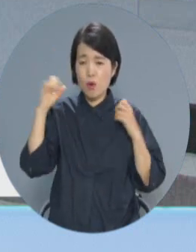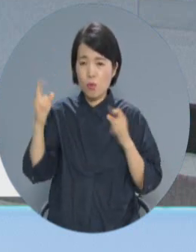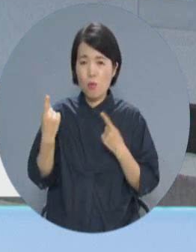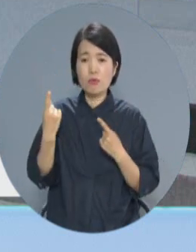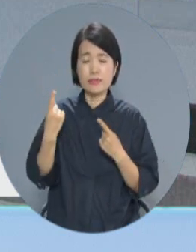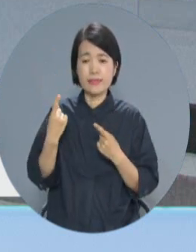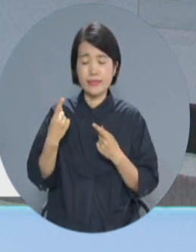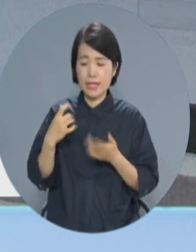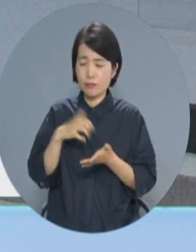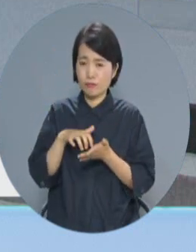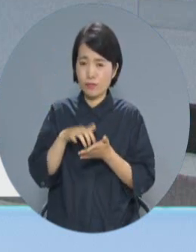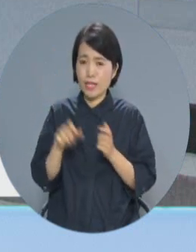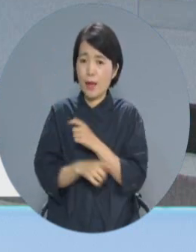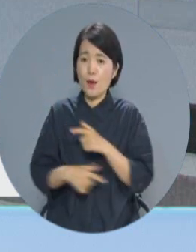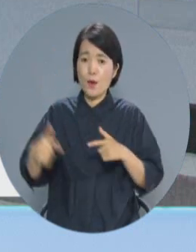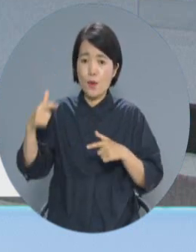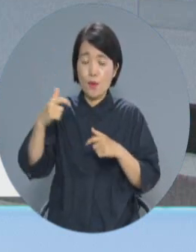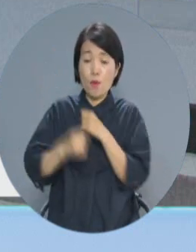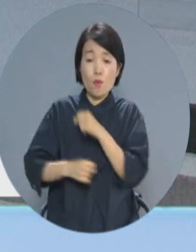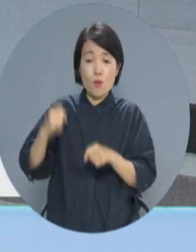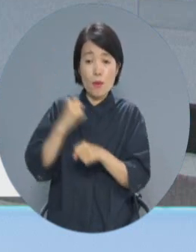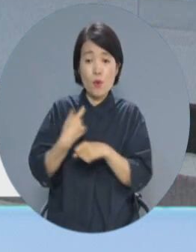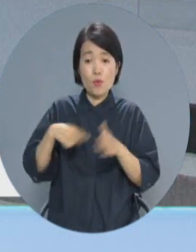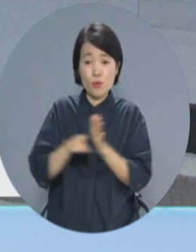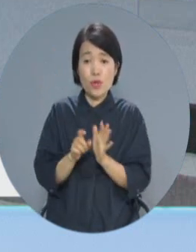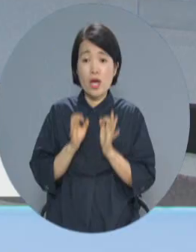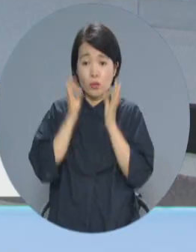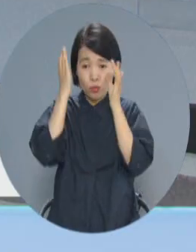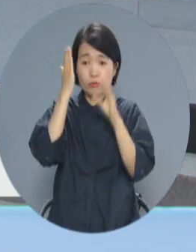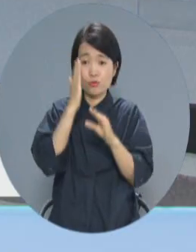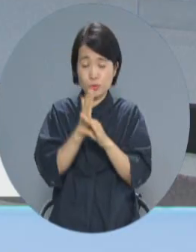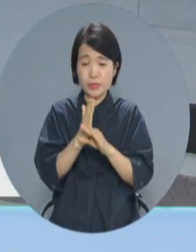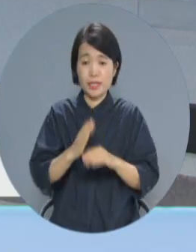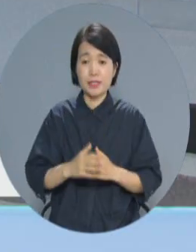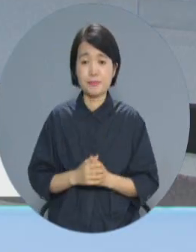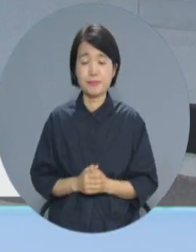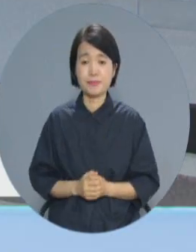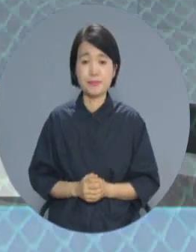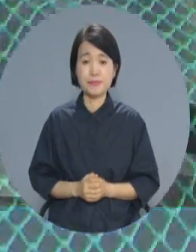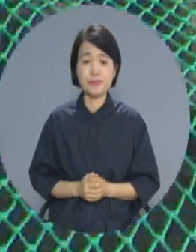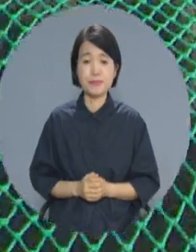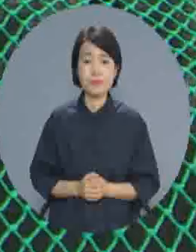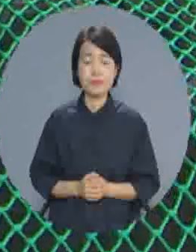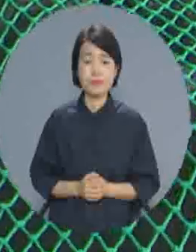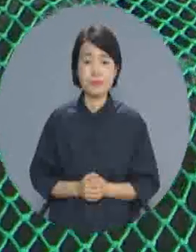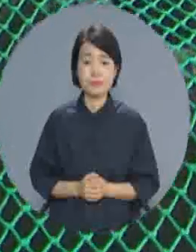공동으로 어족자원 회복에 나서고 있습니다. 박종호 기자가 취재했습니다.